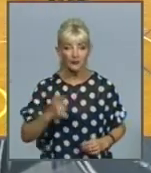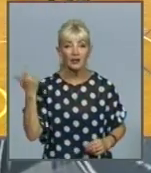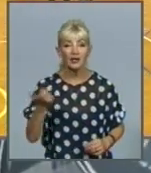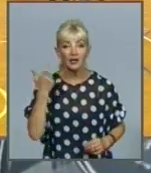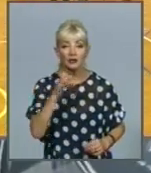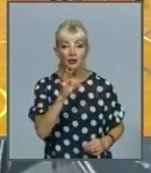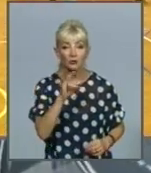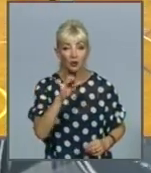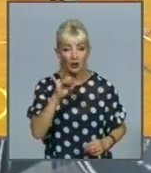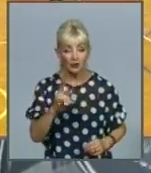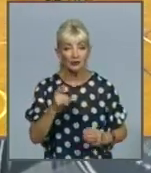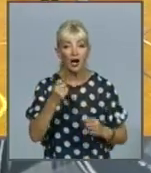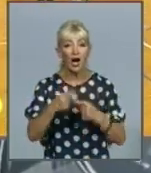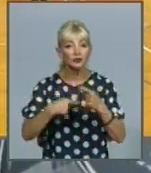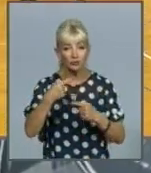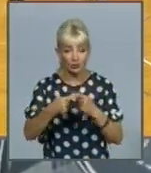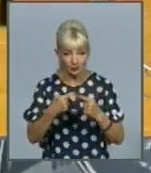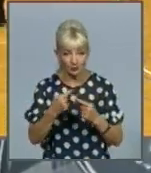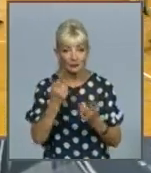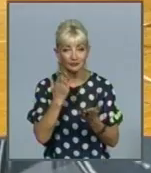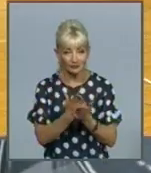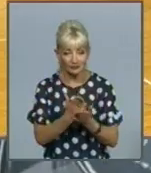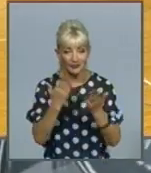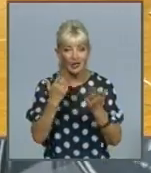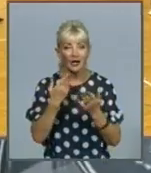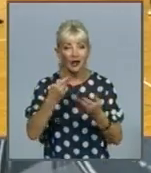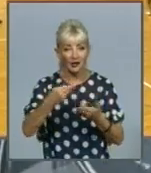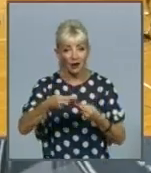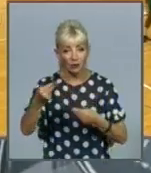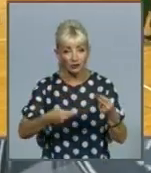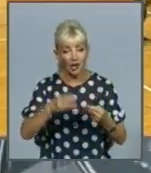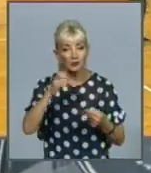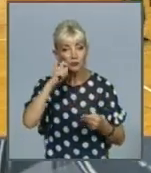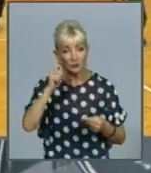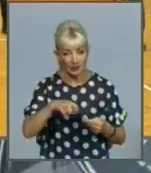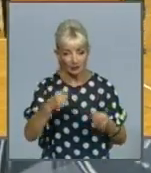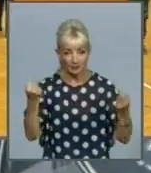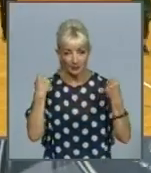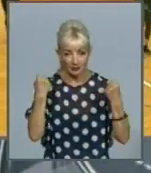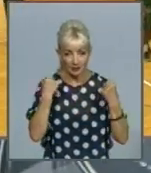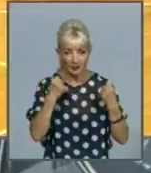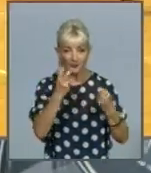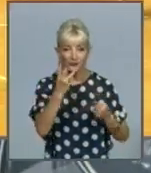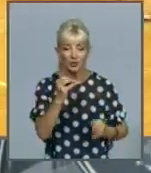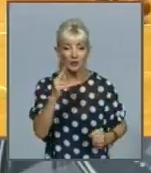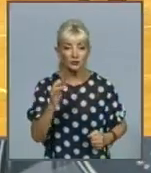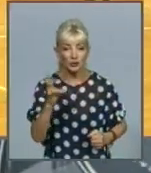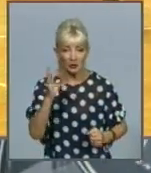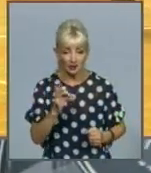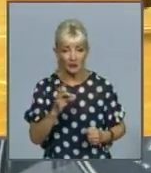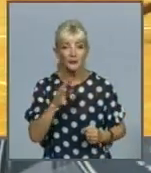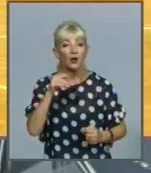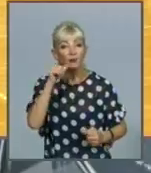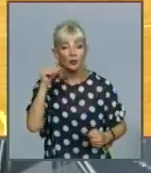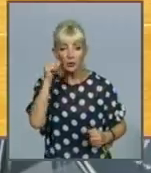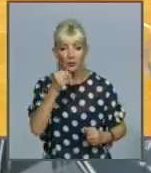Харьковские «Соколы» сделали очередное приобретение, заключив контракт с украинским форвардом Владимиром Шевченко. В минувшем